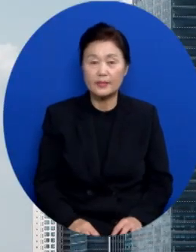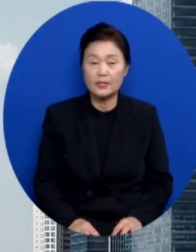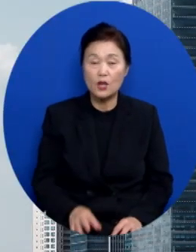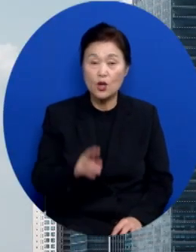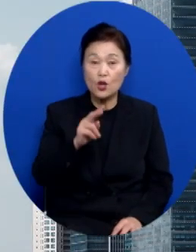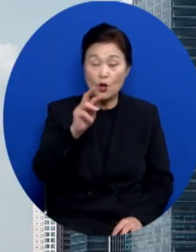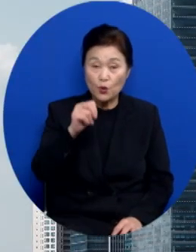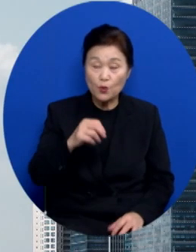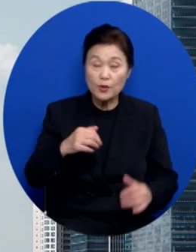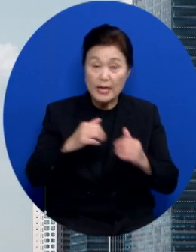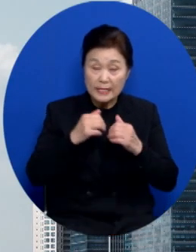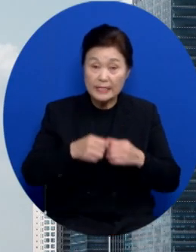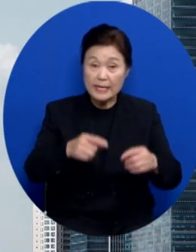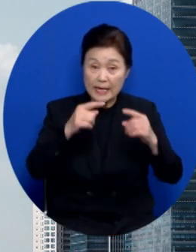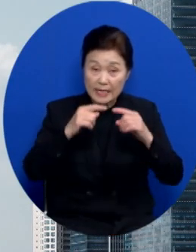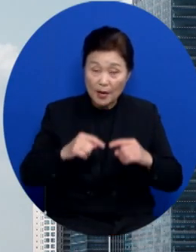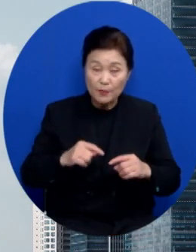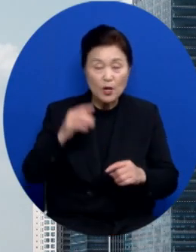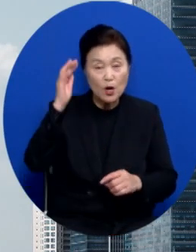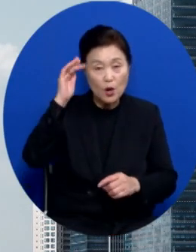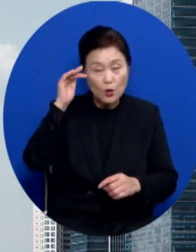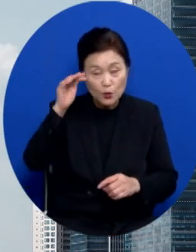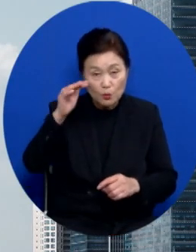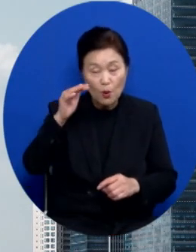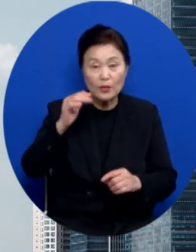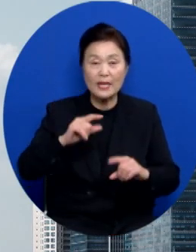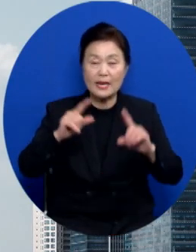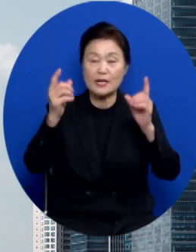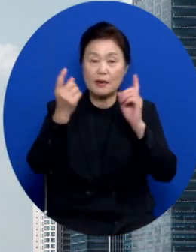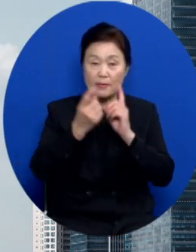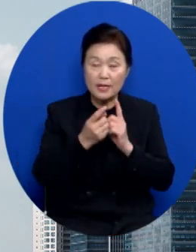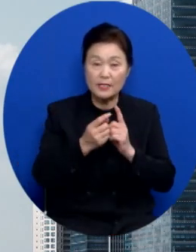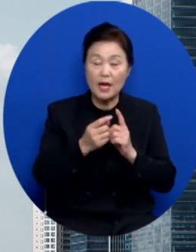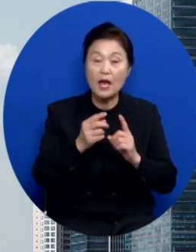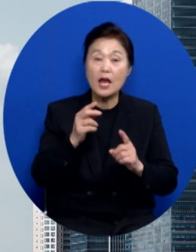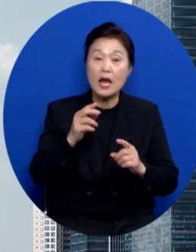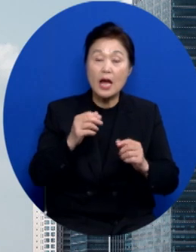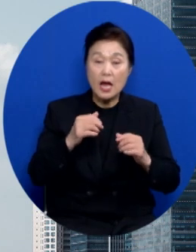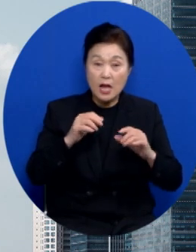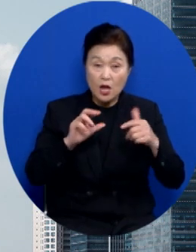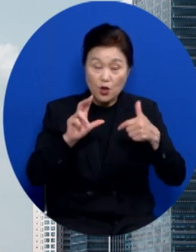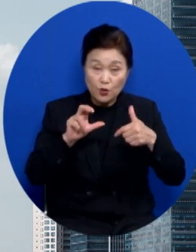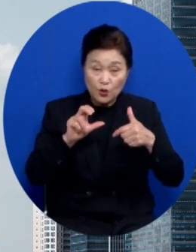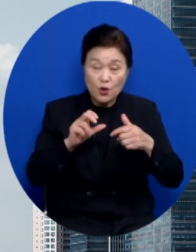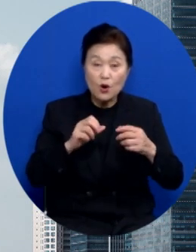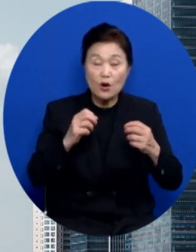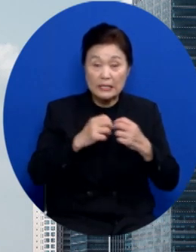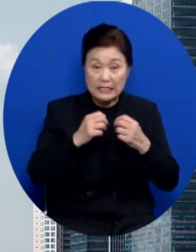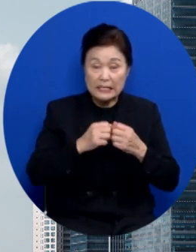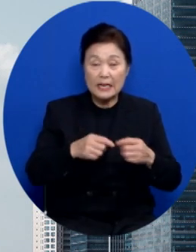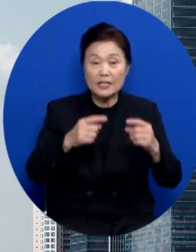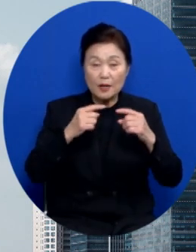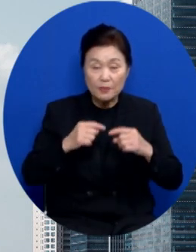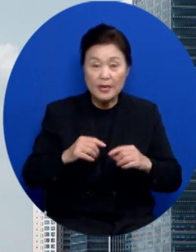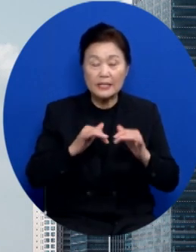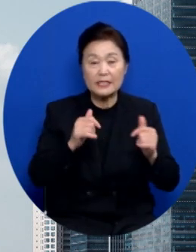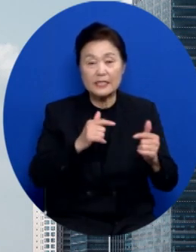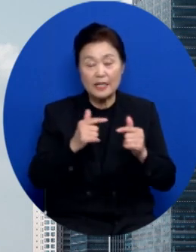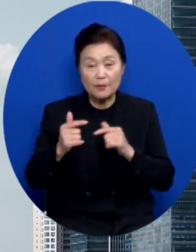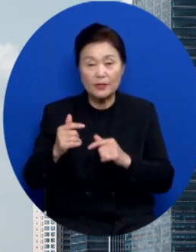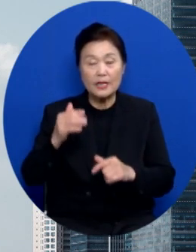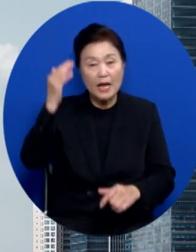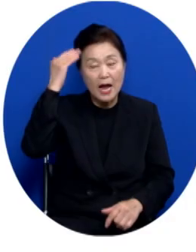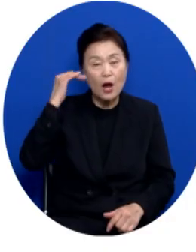유엔 참전용사 국제 추모의 날을 맞아 6.25 전쟁에 참전했던 유엔 참전용사와 유가족들이 우리나라를 방문합니다.